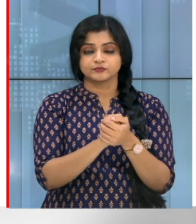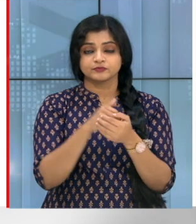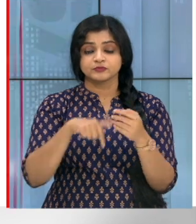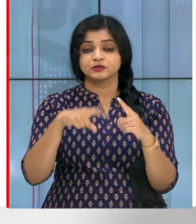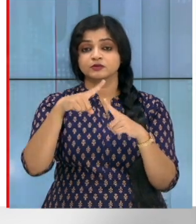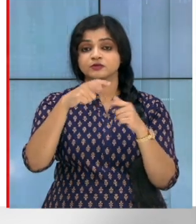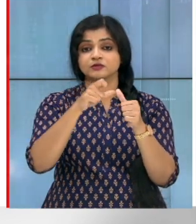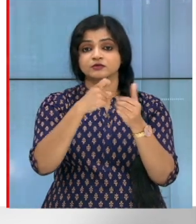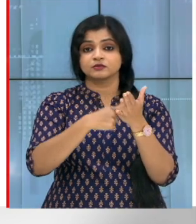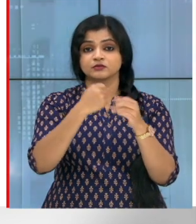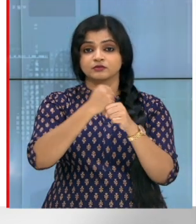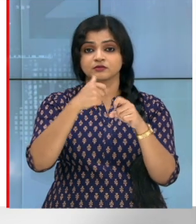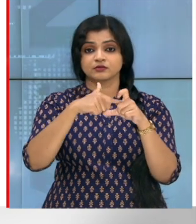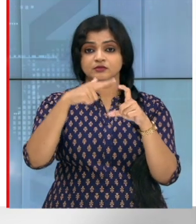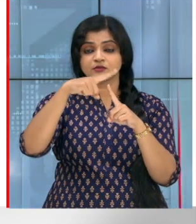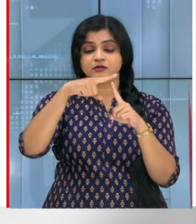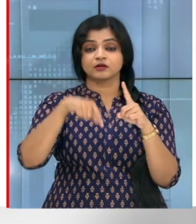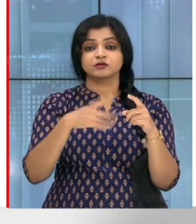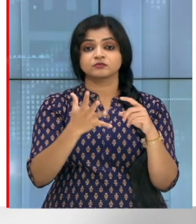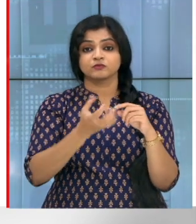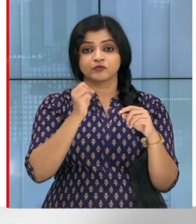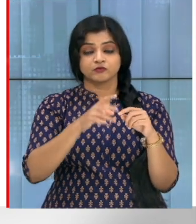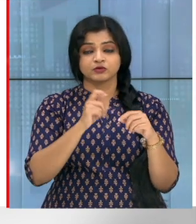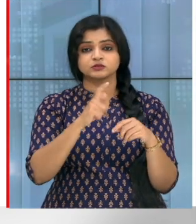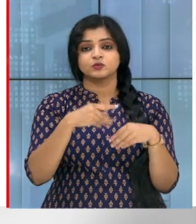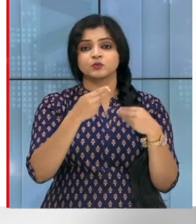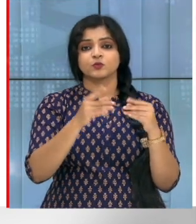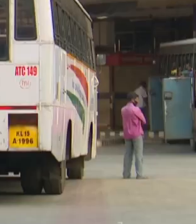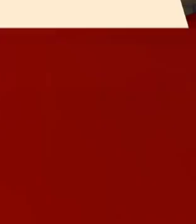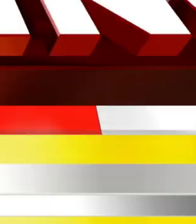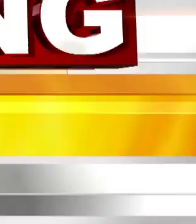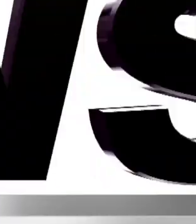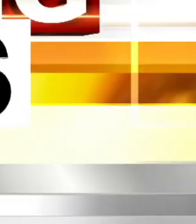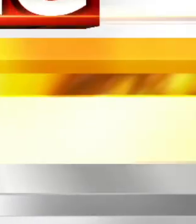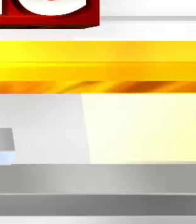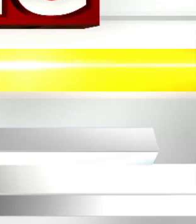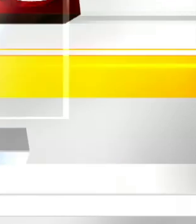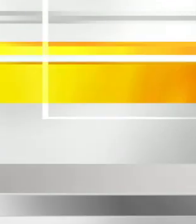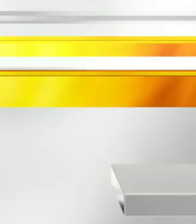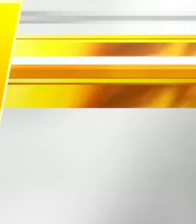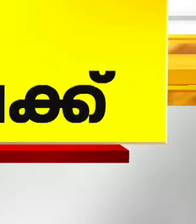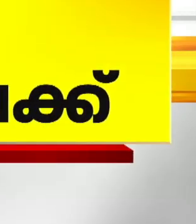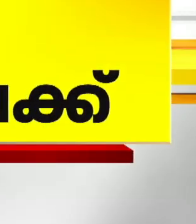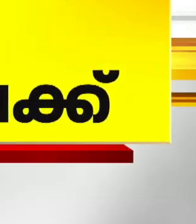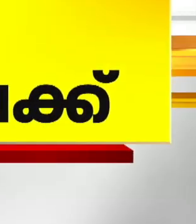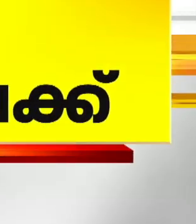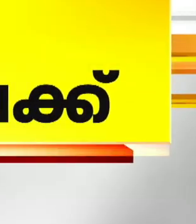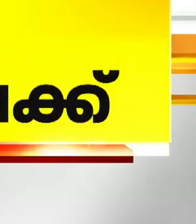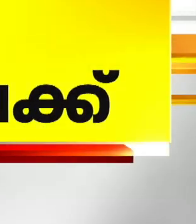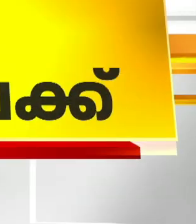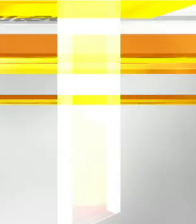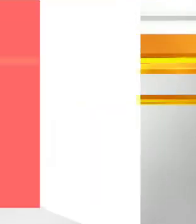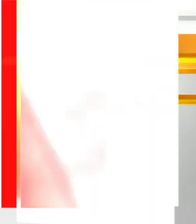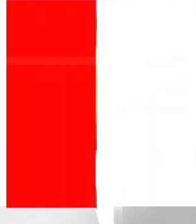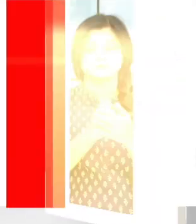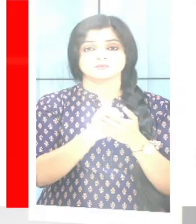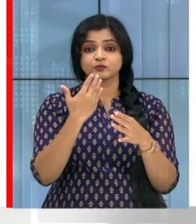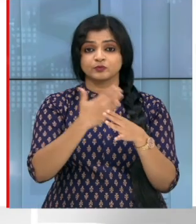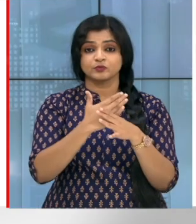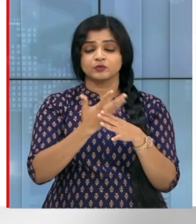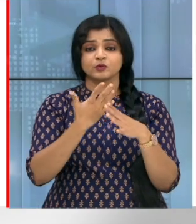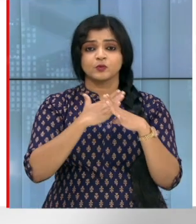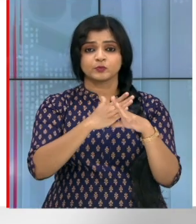ടാർഗറ്റ് നേടുന്നവർക്ക് മാത്രം ശമ്പളം കൊടുക്കുന്നു എന്നുള്ള തീരുമാനം സിഐടിയു അംഗീകരിക്കില്ല. ഇത്തരത്തിൽ തൊഴിലാളി വിരുദ്ധ